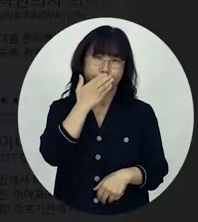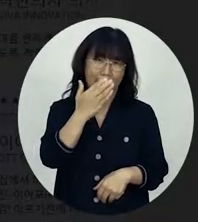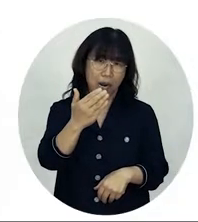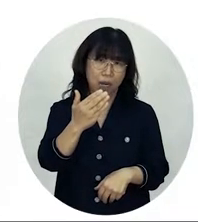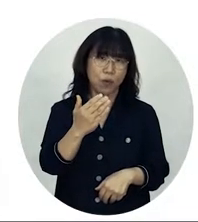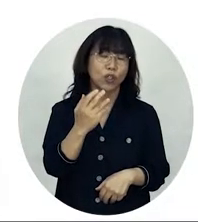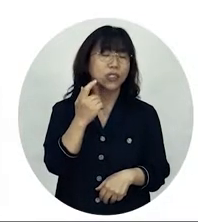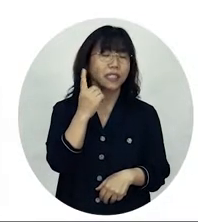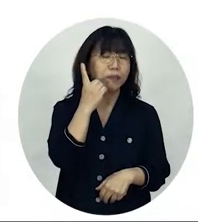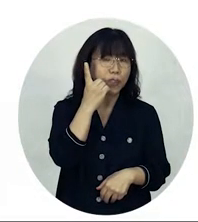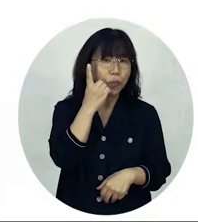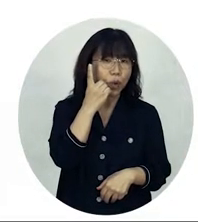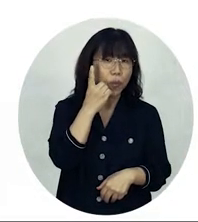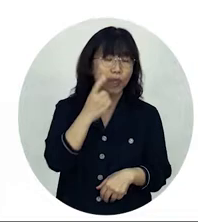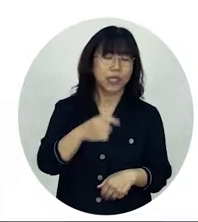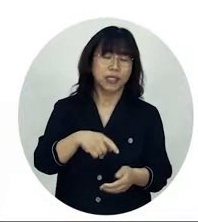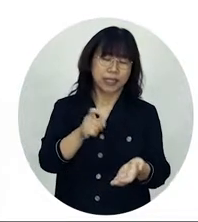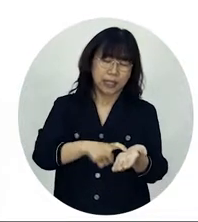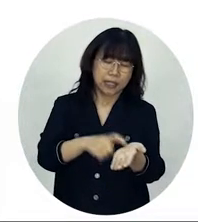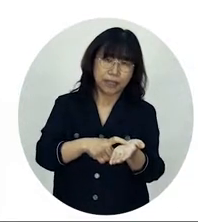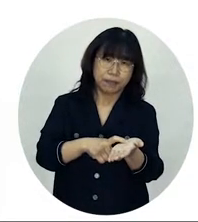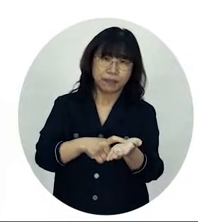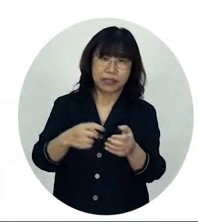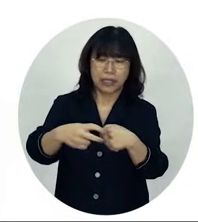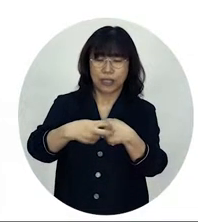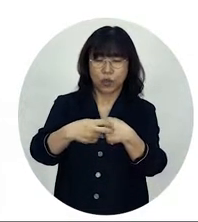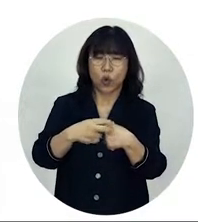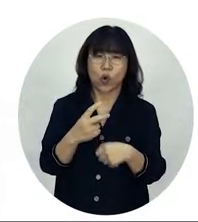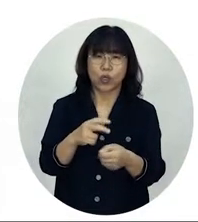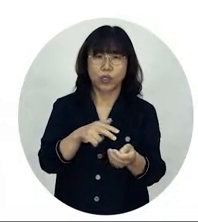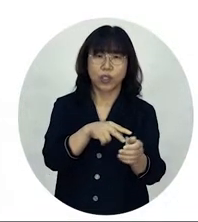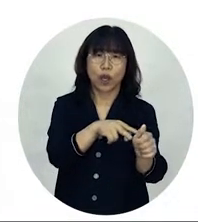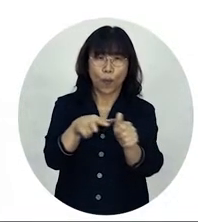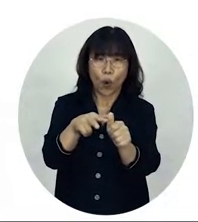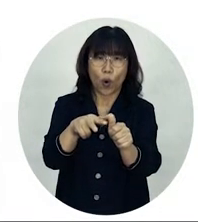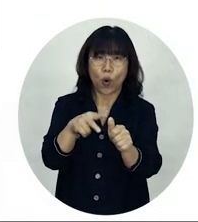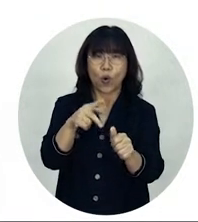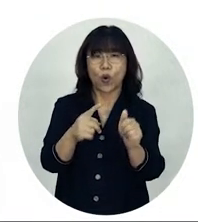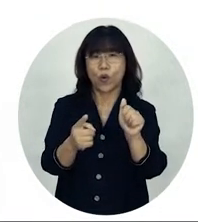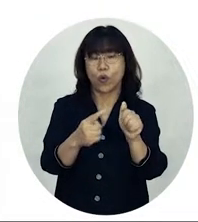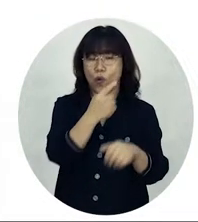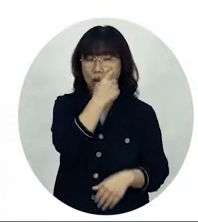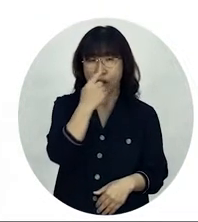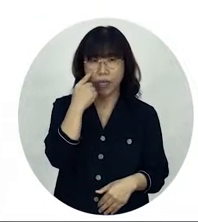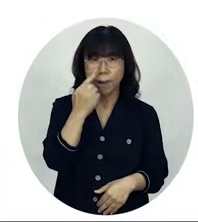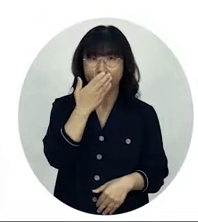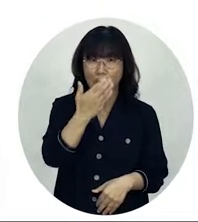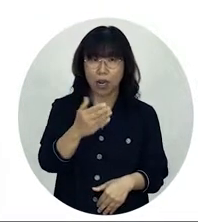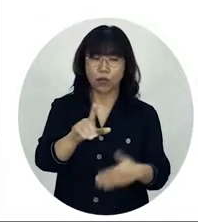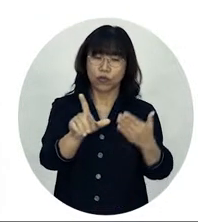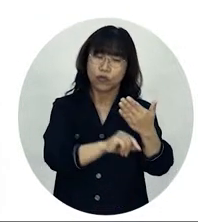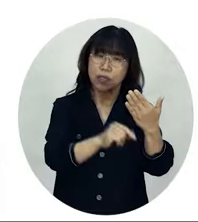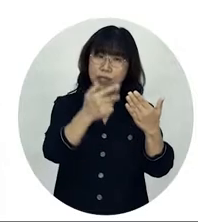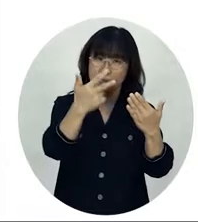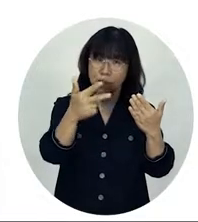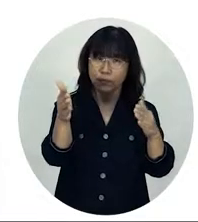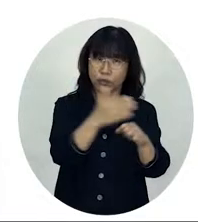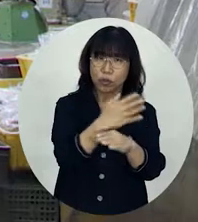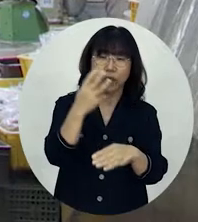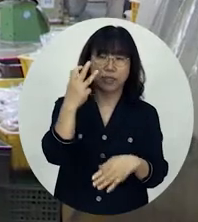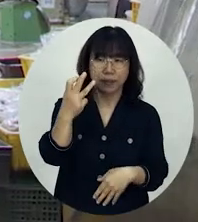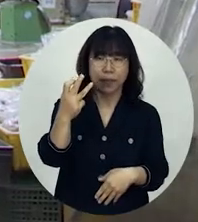스마트폰 어플리케이션 응급의료정보제공에서도 확인할 수 있습니다. 이 밖에도 9월 7일부터 13일까지